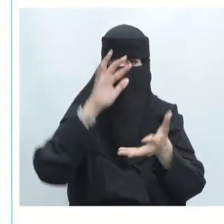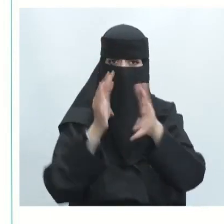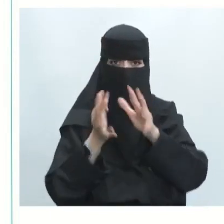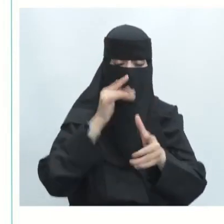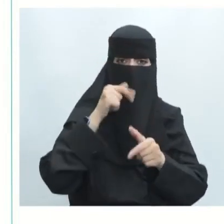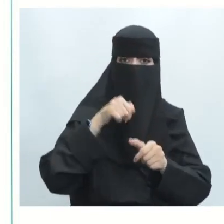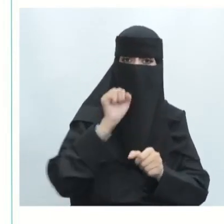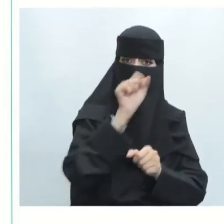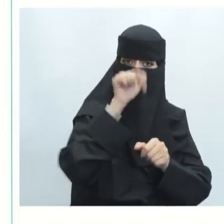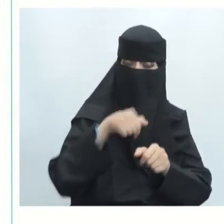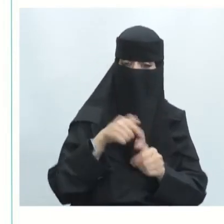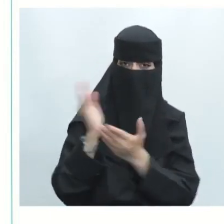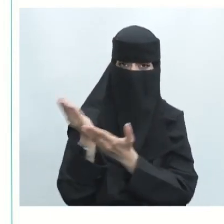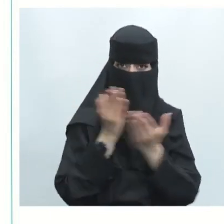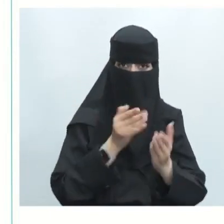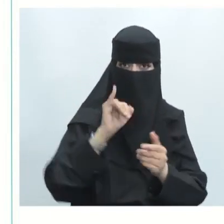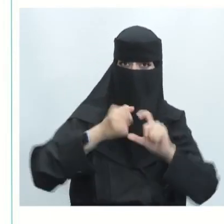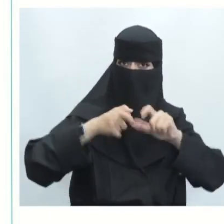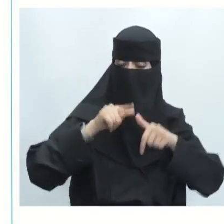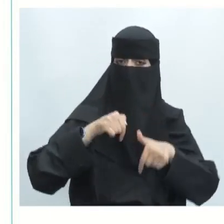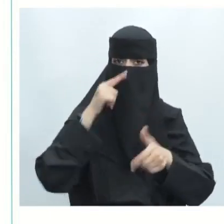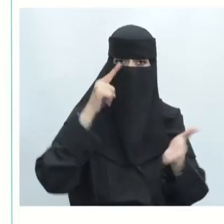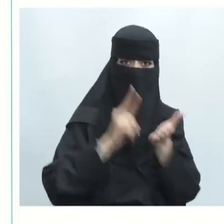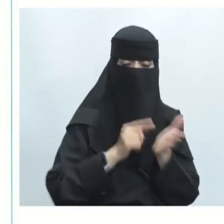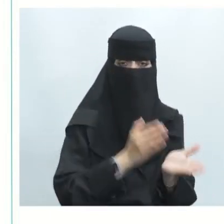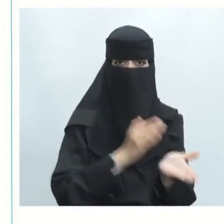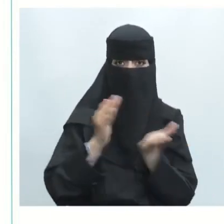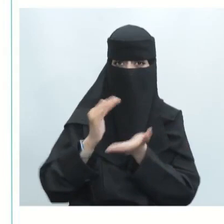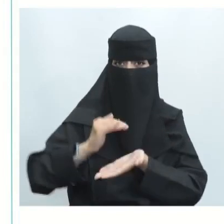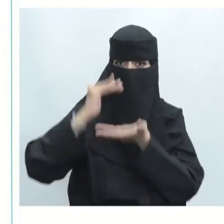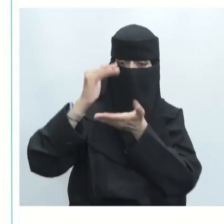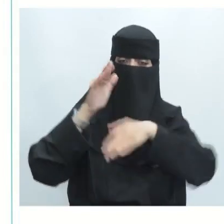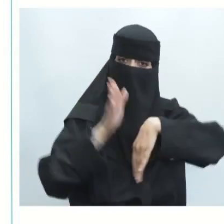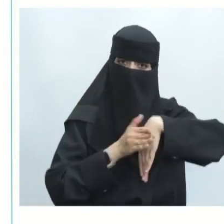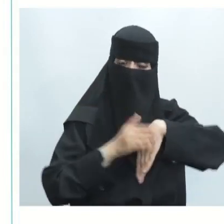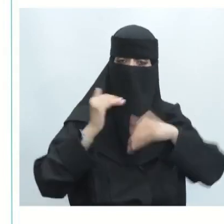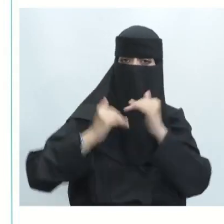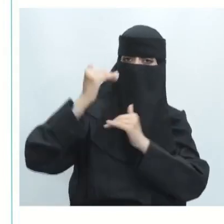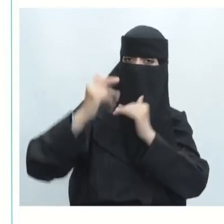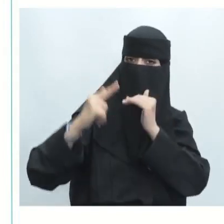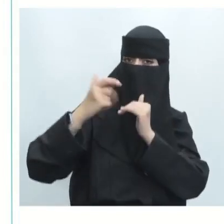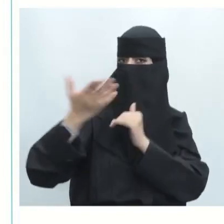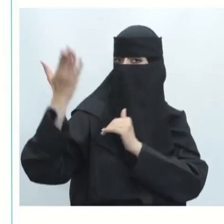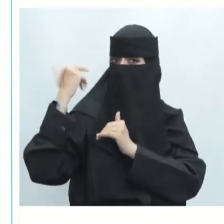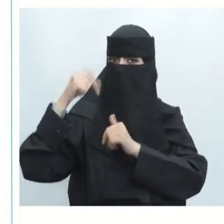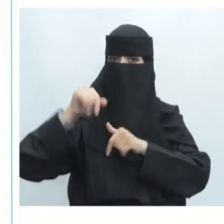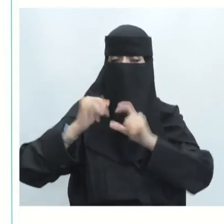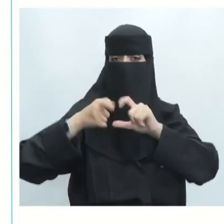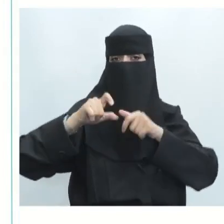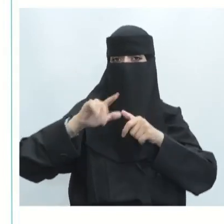لمنظمه او لمنظمه ما ان تقدم منتج او خدمه افضل من تلك التي تقدمها